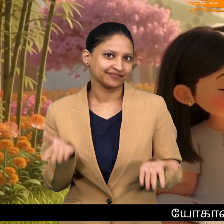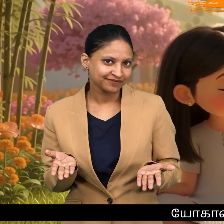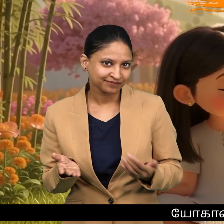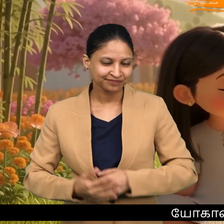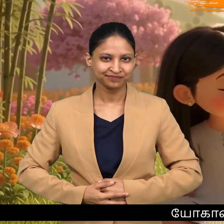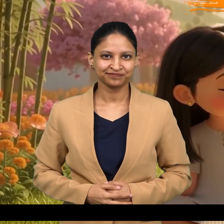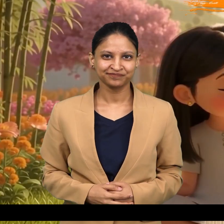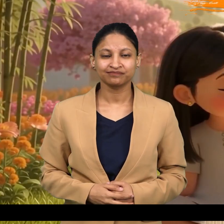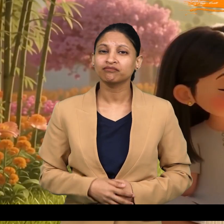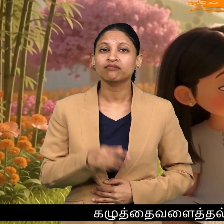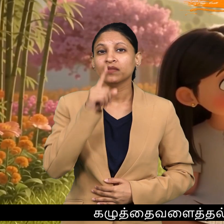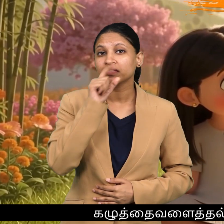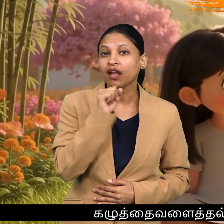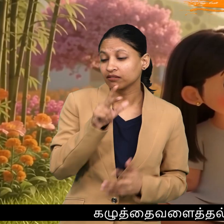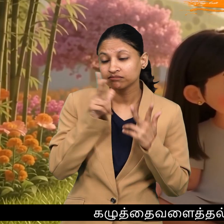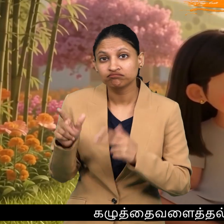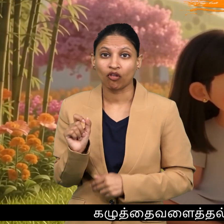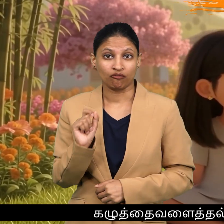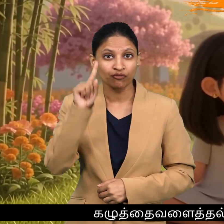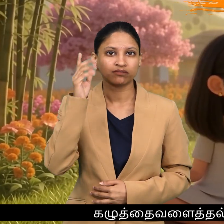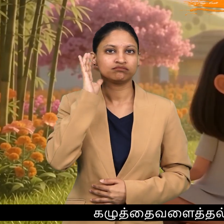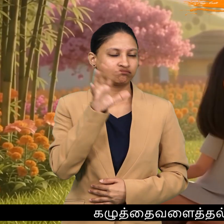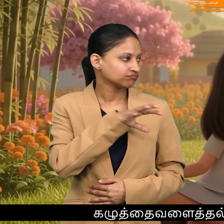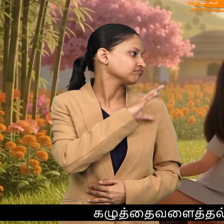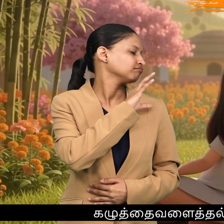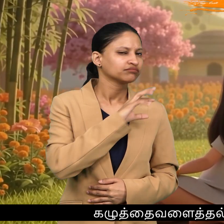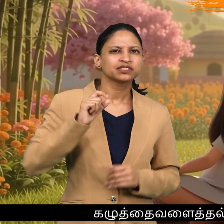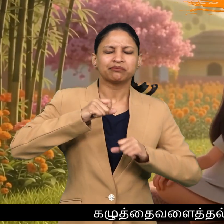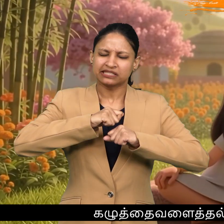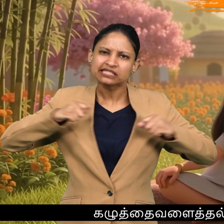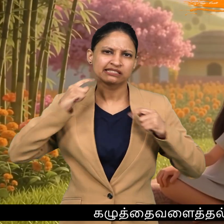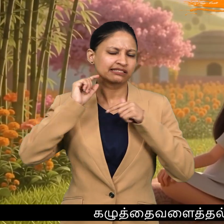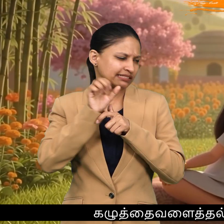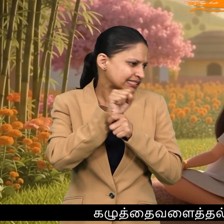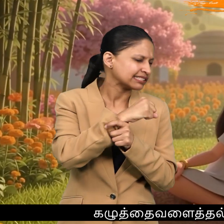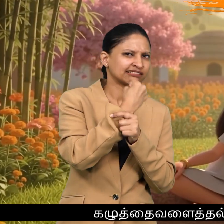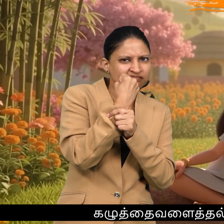மாயாஜாலம். முதலில் கழுத்தை வளைத்தல் பயிற்சியை முயற்சிப்போம்.